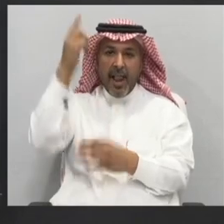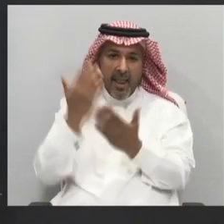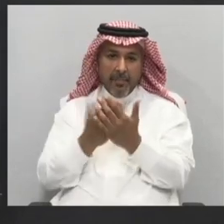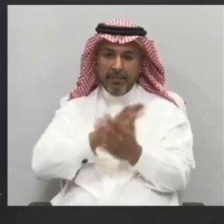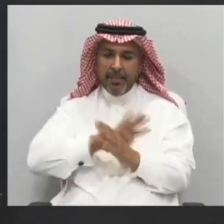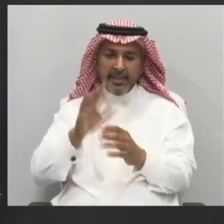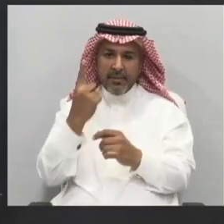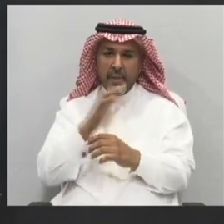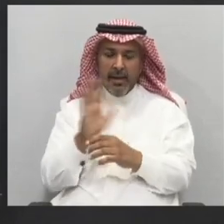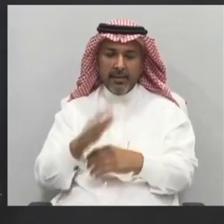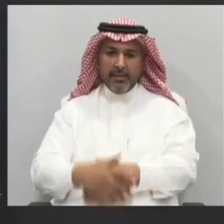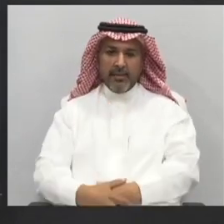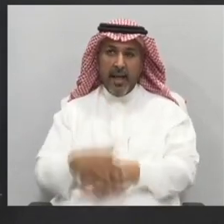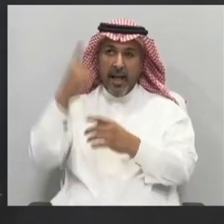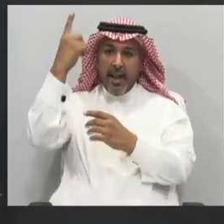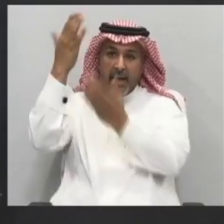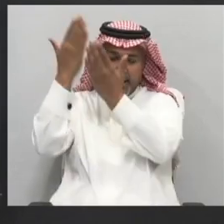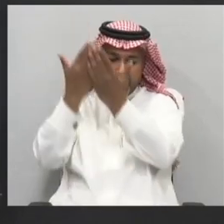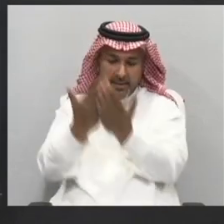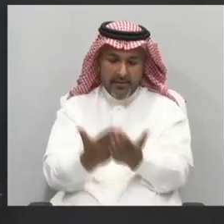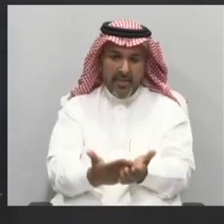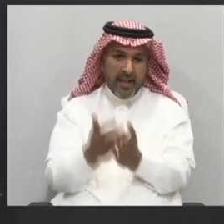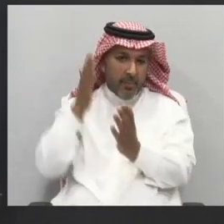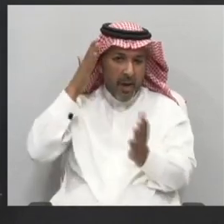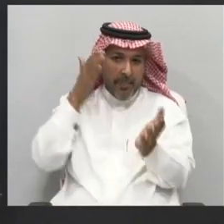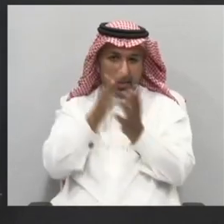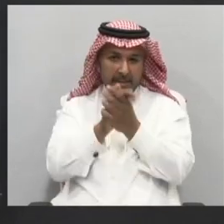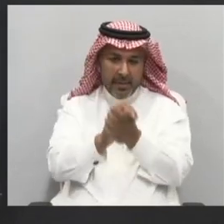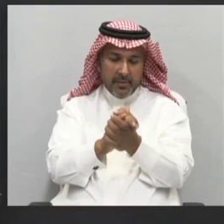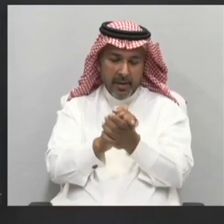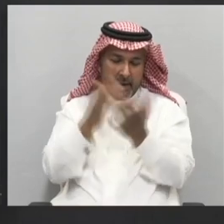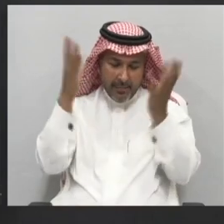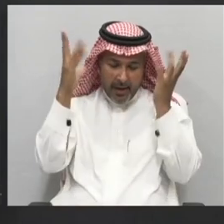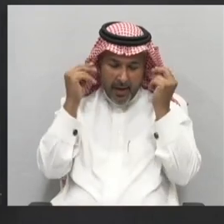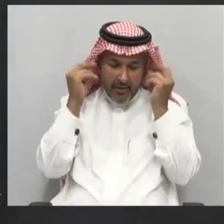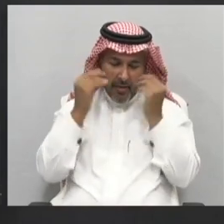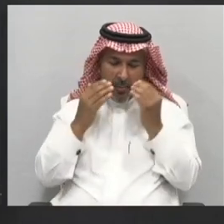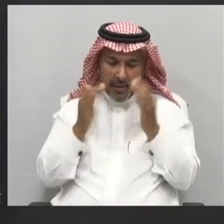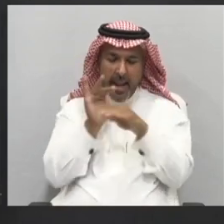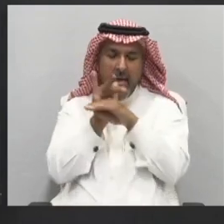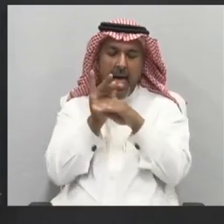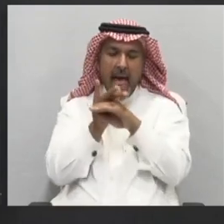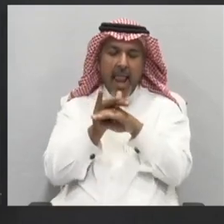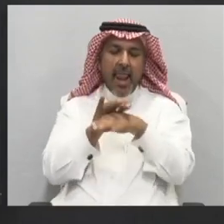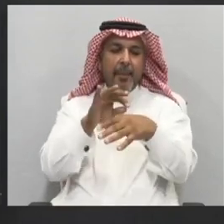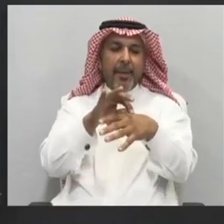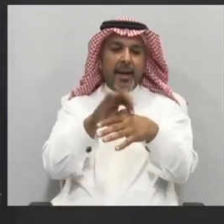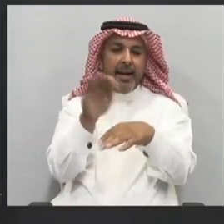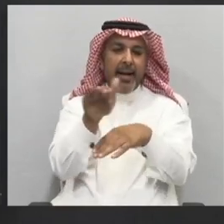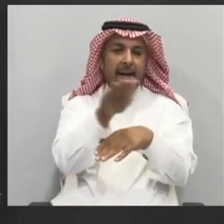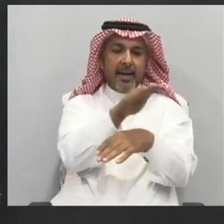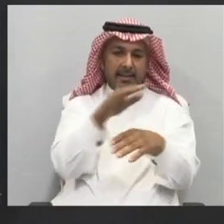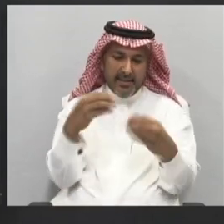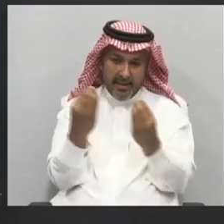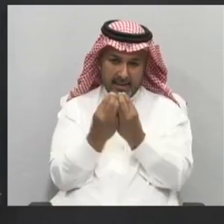ارسل هذا القران انزل هذا القران على رسوله عليه الصلاه والسلام الذي يدل ويبين على وجود الله